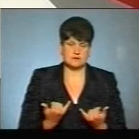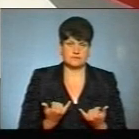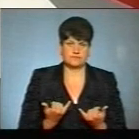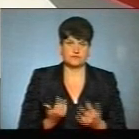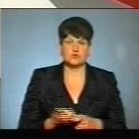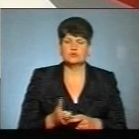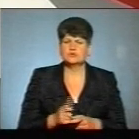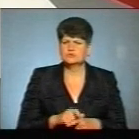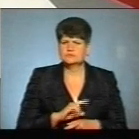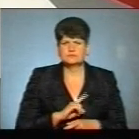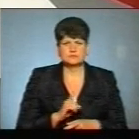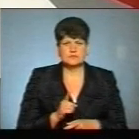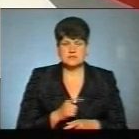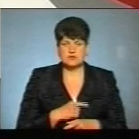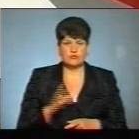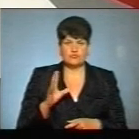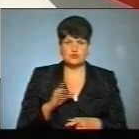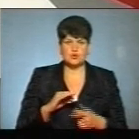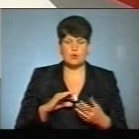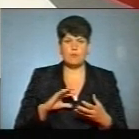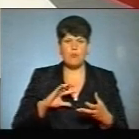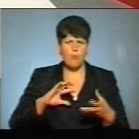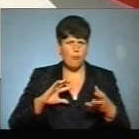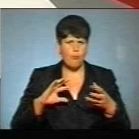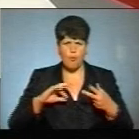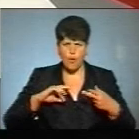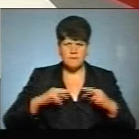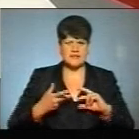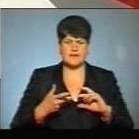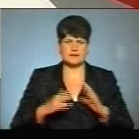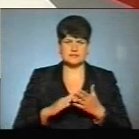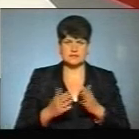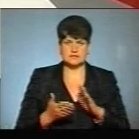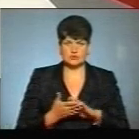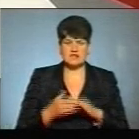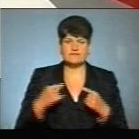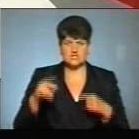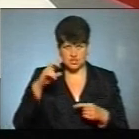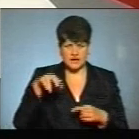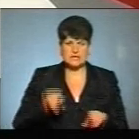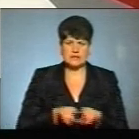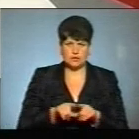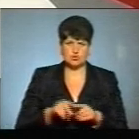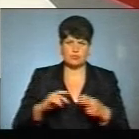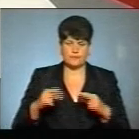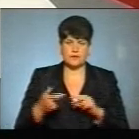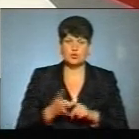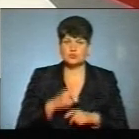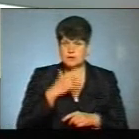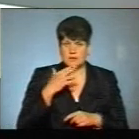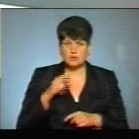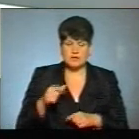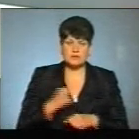дуже кардинально і різко помінялася ситуація не тільки в нашій області чи в нашій країні, а в інших країнах також, тому що дуже багато людей працювали